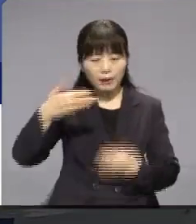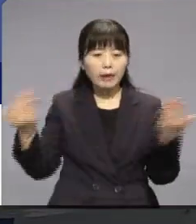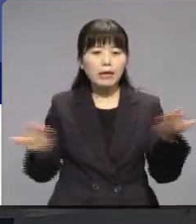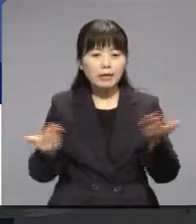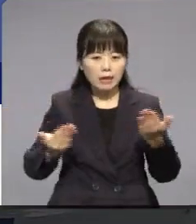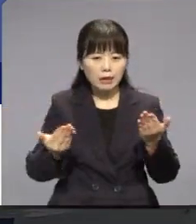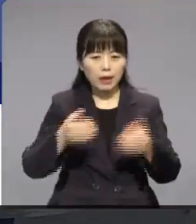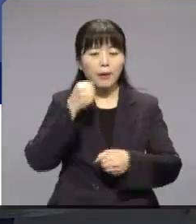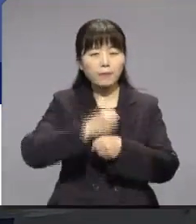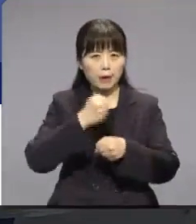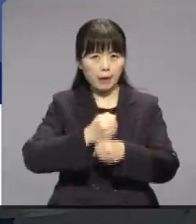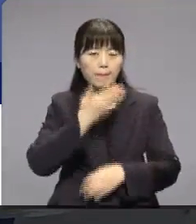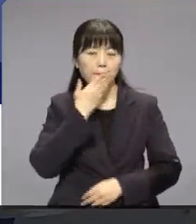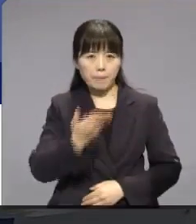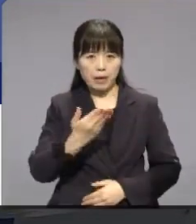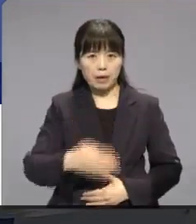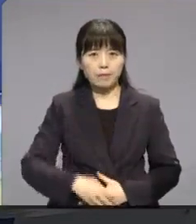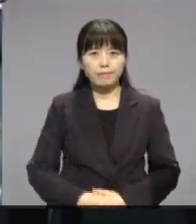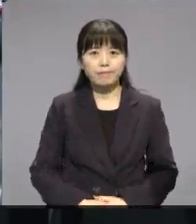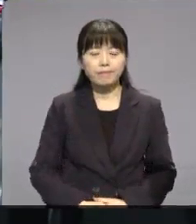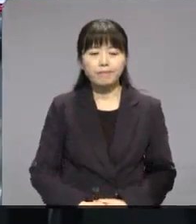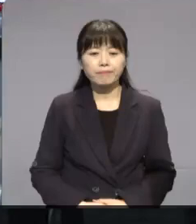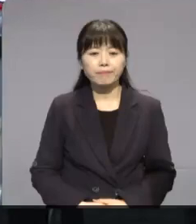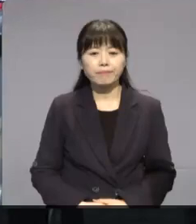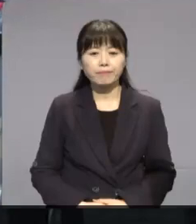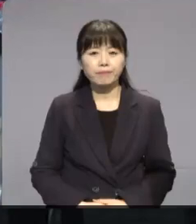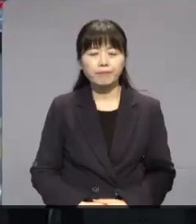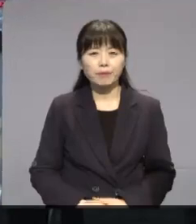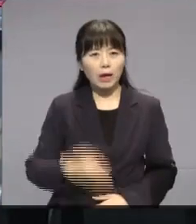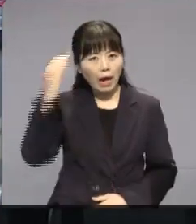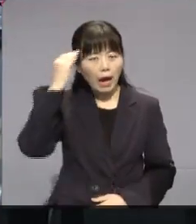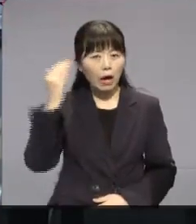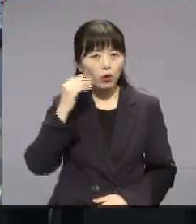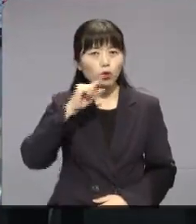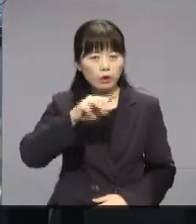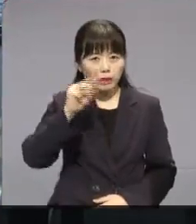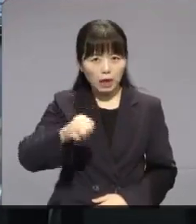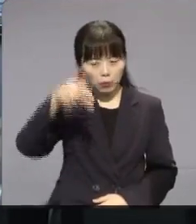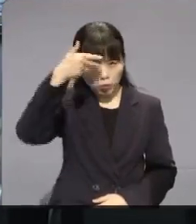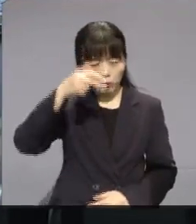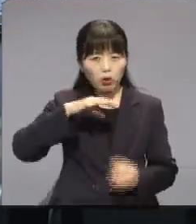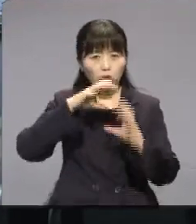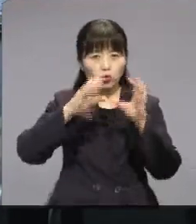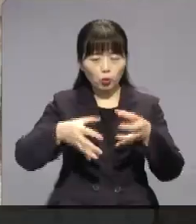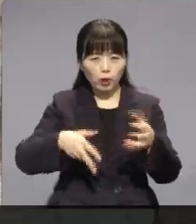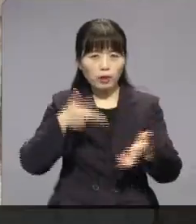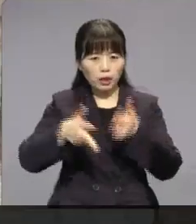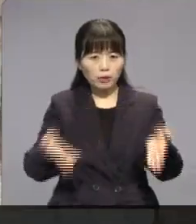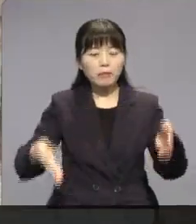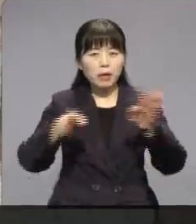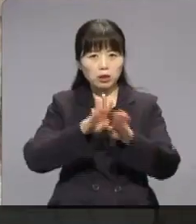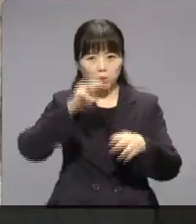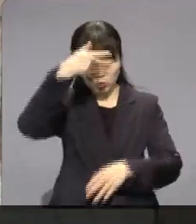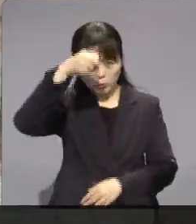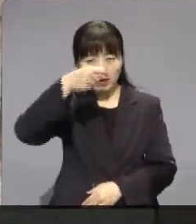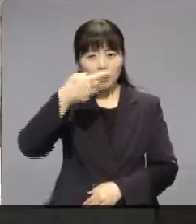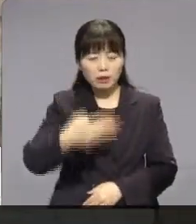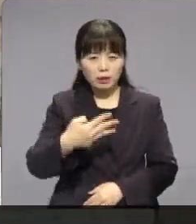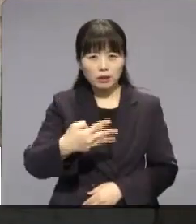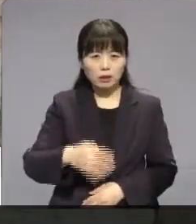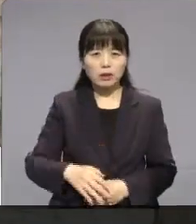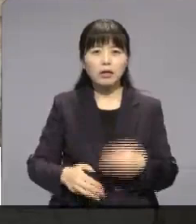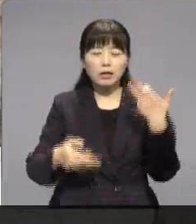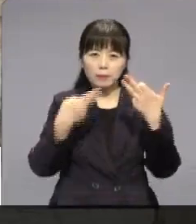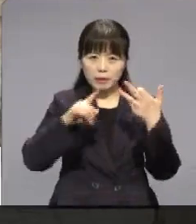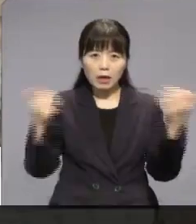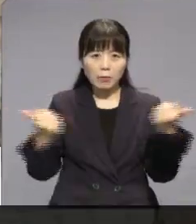부평에 일자리가 창출될 수 있도록 하고. 한국 GM과 부평 국가산업단지가 있는 부평을